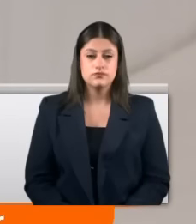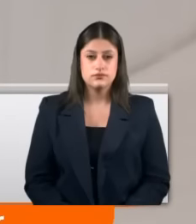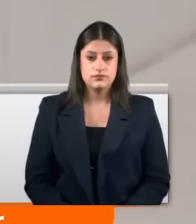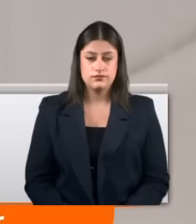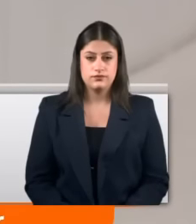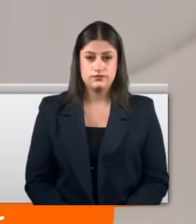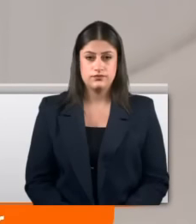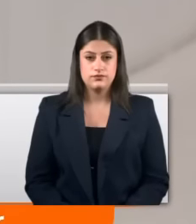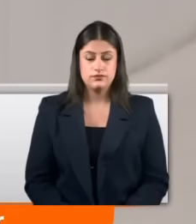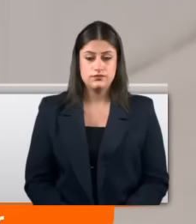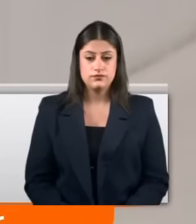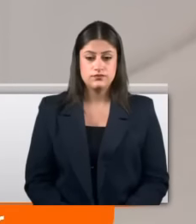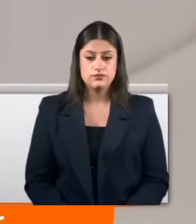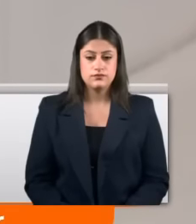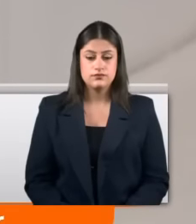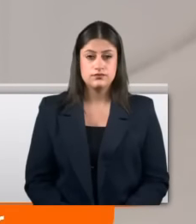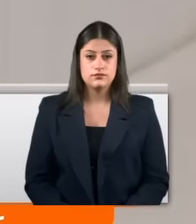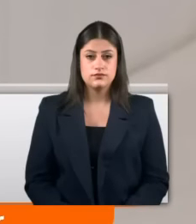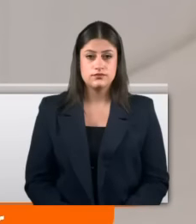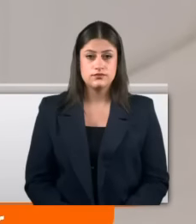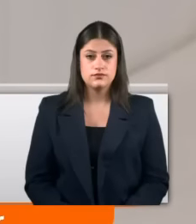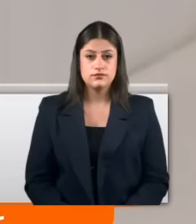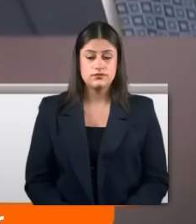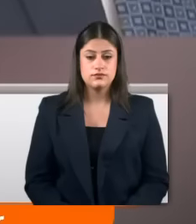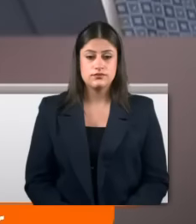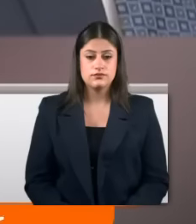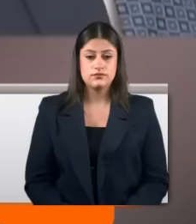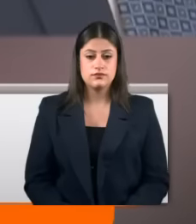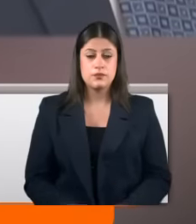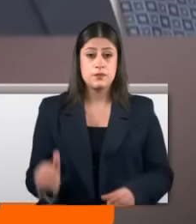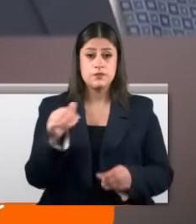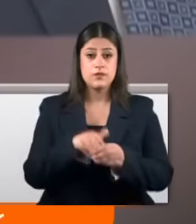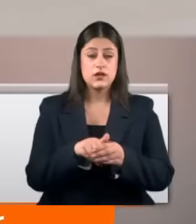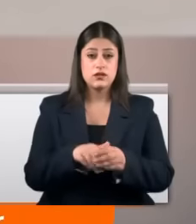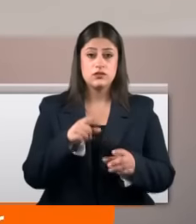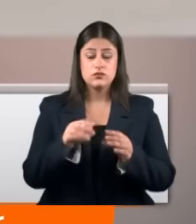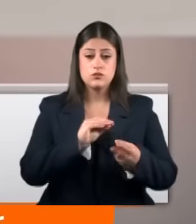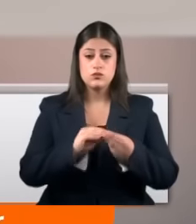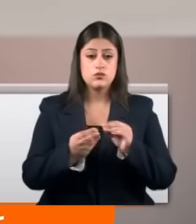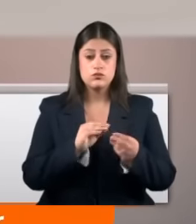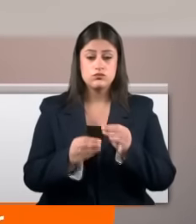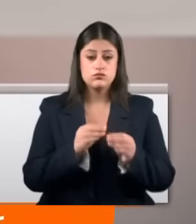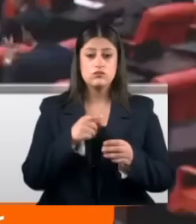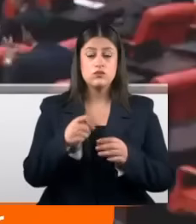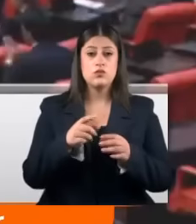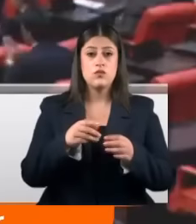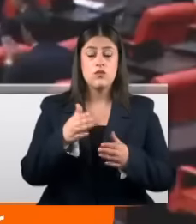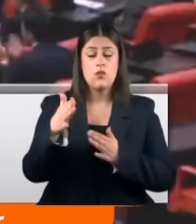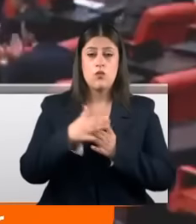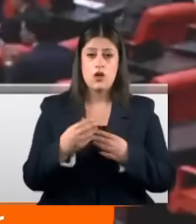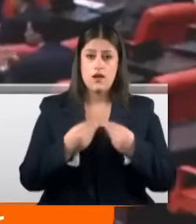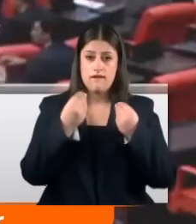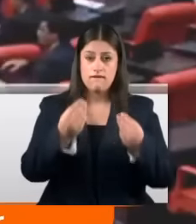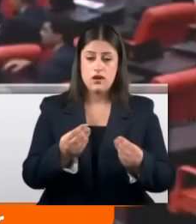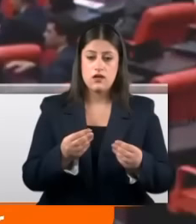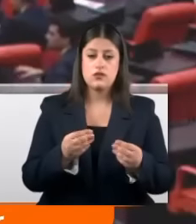kimsenin bakış açısıyla halkın iradesine ipotek konamaz. Mecliste gerilim genel kurula ara verilmesiyle son buldu. 15 dakika